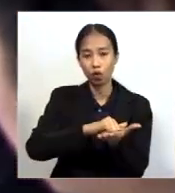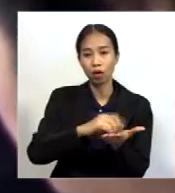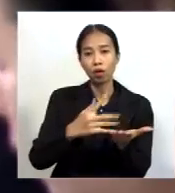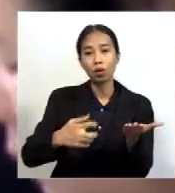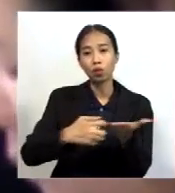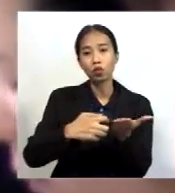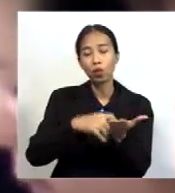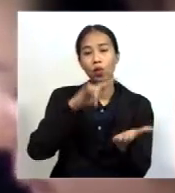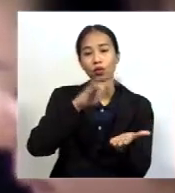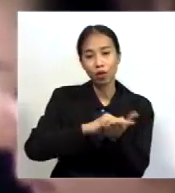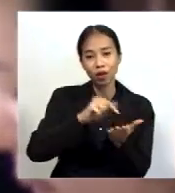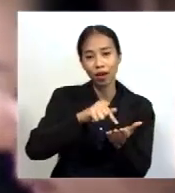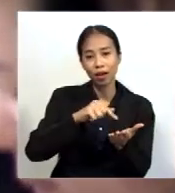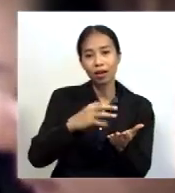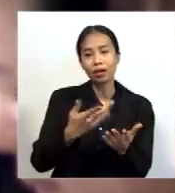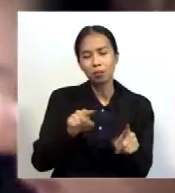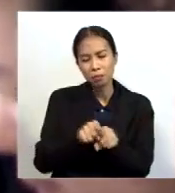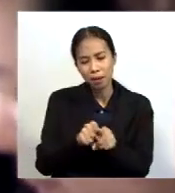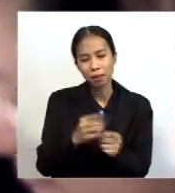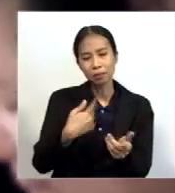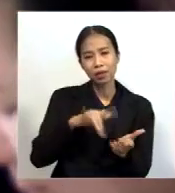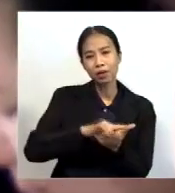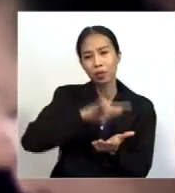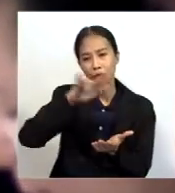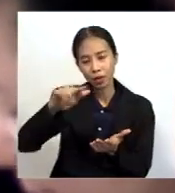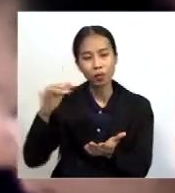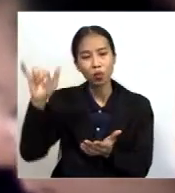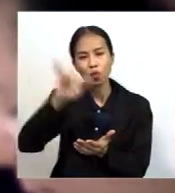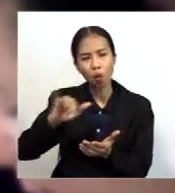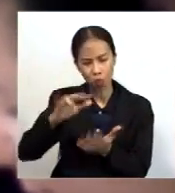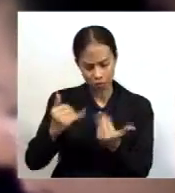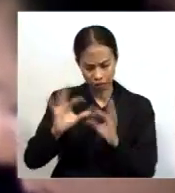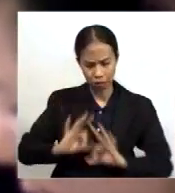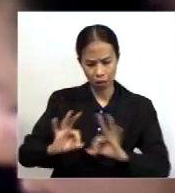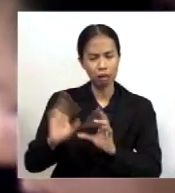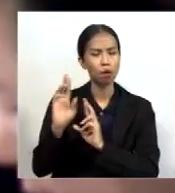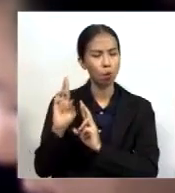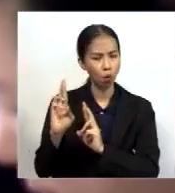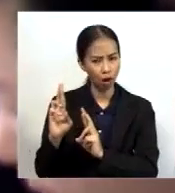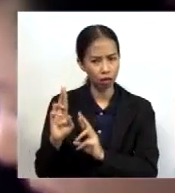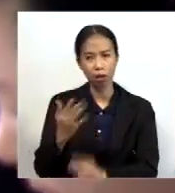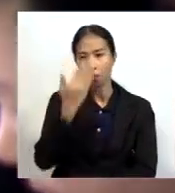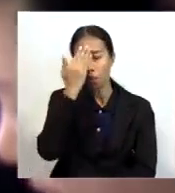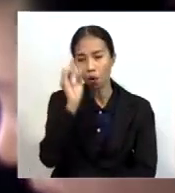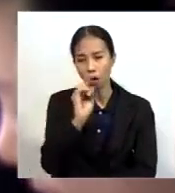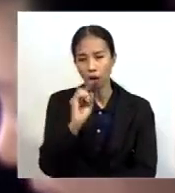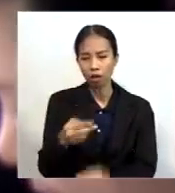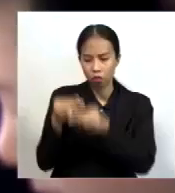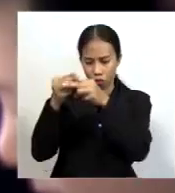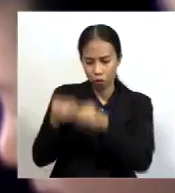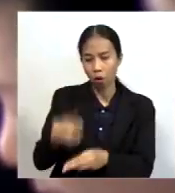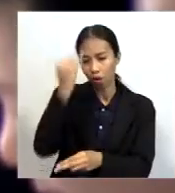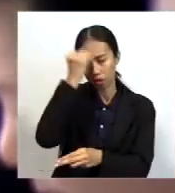ญี่ปุ่นไม่ไปเกาหลีใต้นะครับจะไปยุโรปตอนนี้ต้องระวังมากๆเลยนะครับเพราะว่าไม่ใช่แต่เฉพาะอิตาลีนะครับ